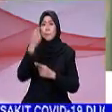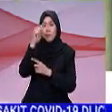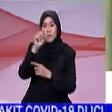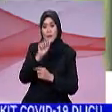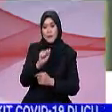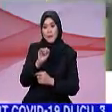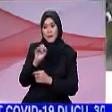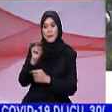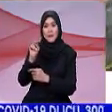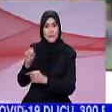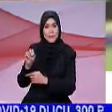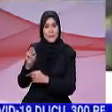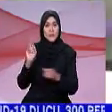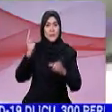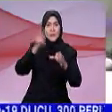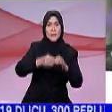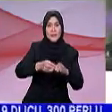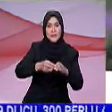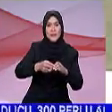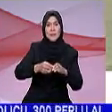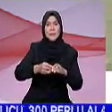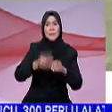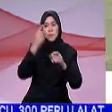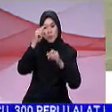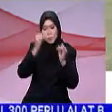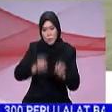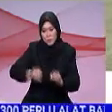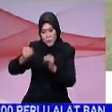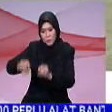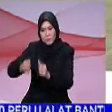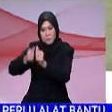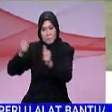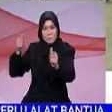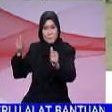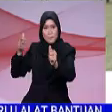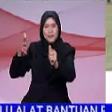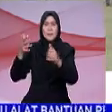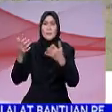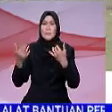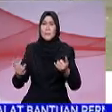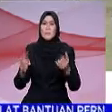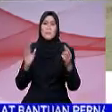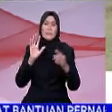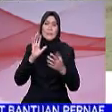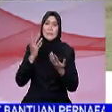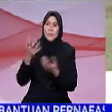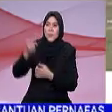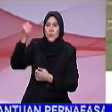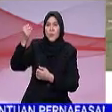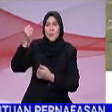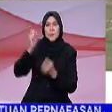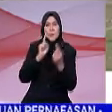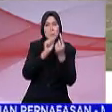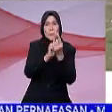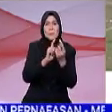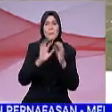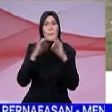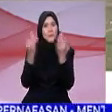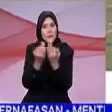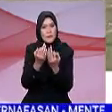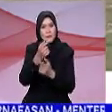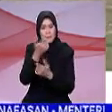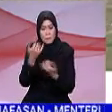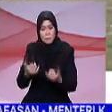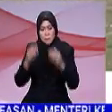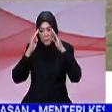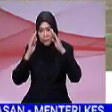Nur Ain Ayuni Fauzi yang menyertai acara recurve individu, beliau harus melupakan sementara untuk berjumpa keluarga tahun ini bagi membolehkannya